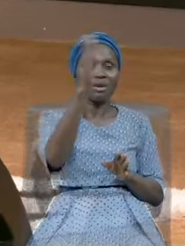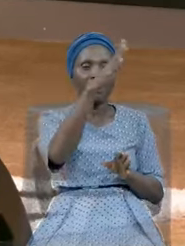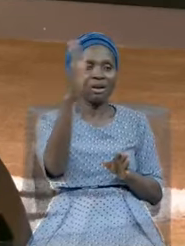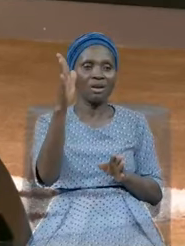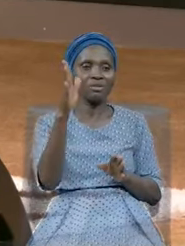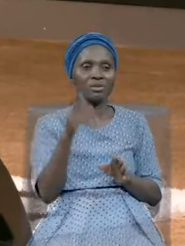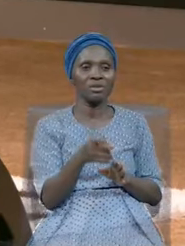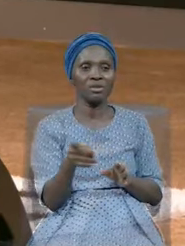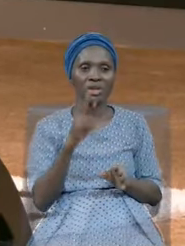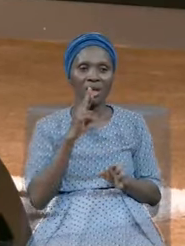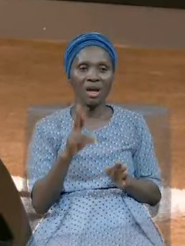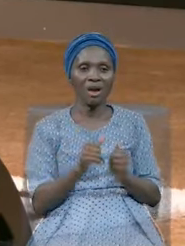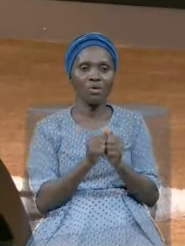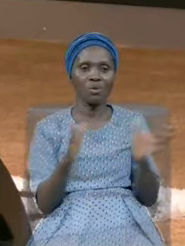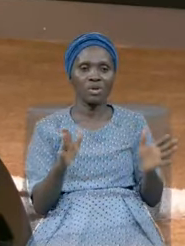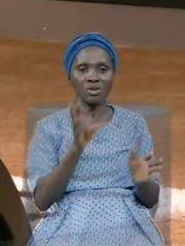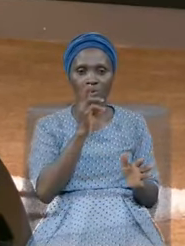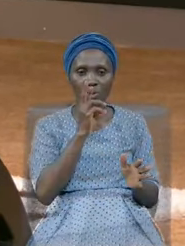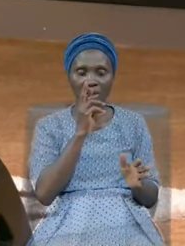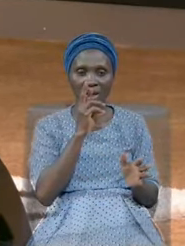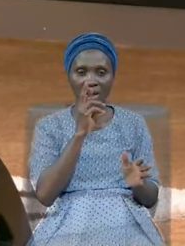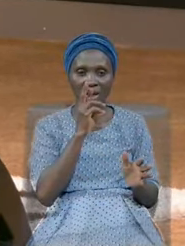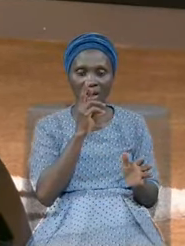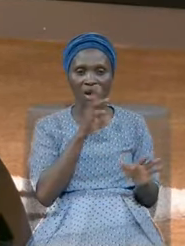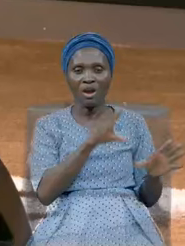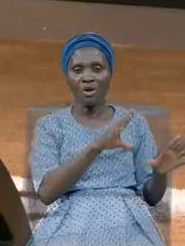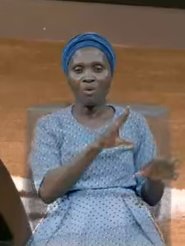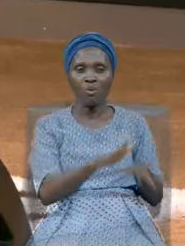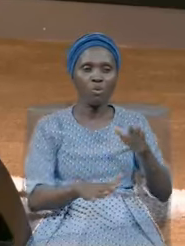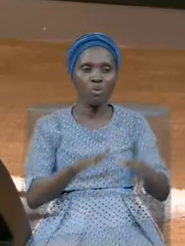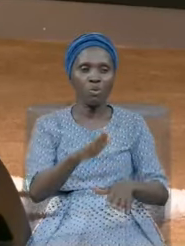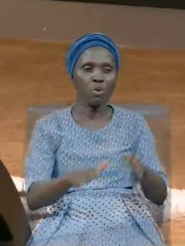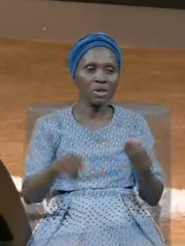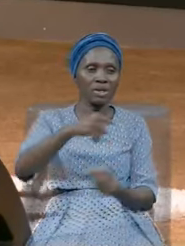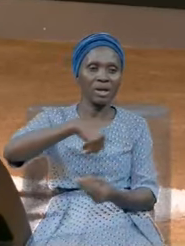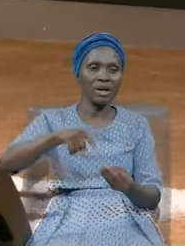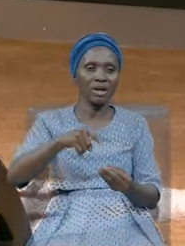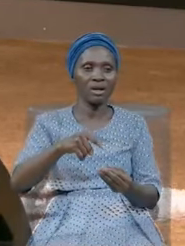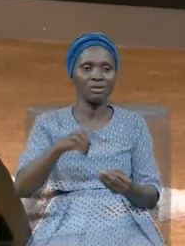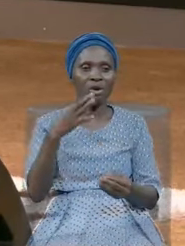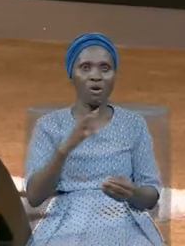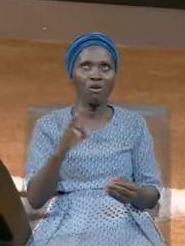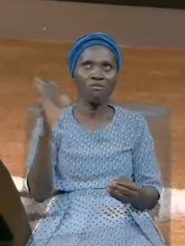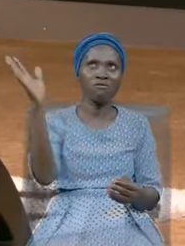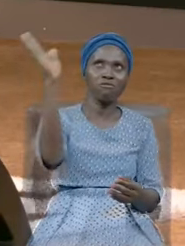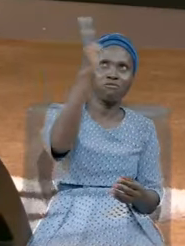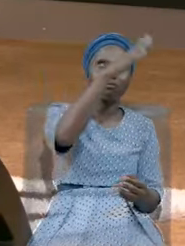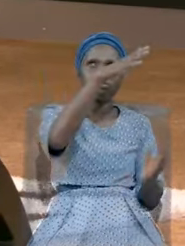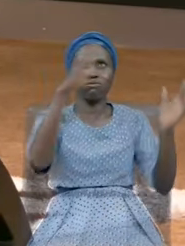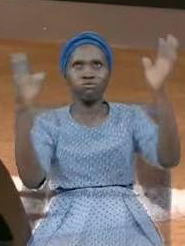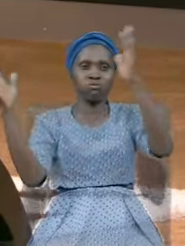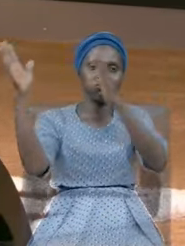par les vents des arbres d'automne